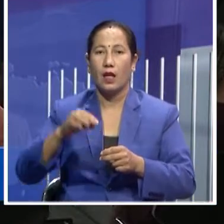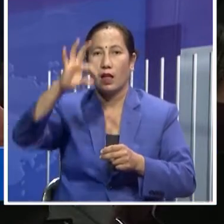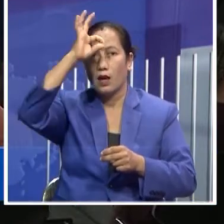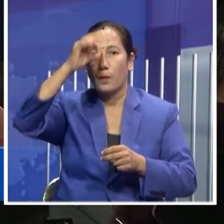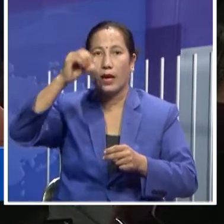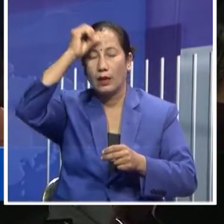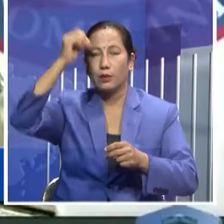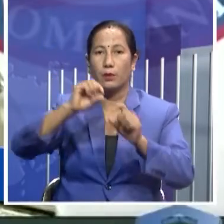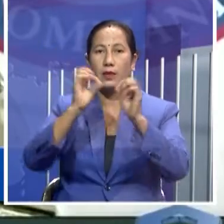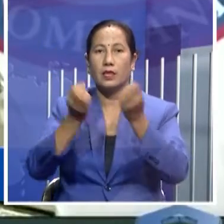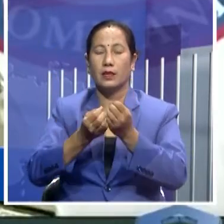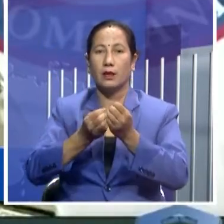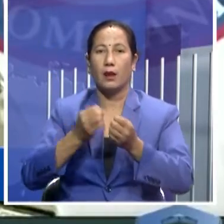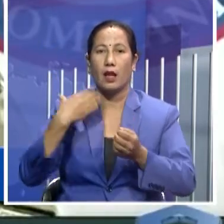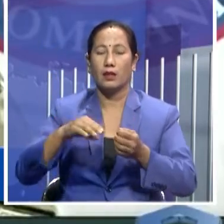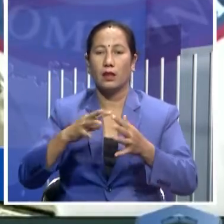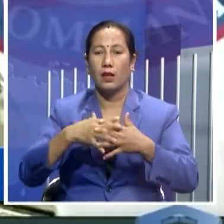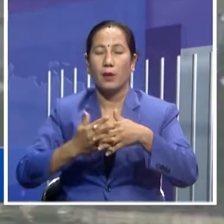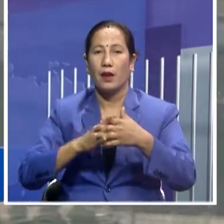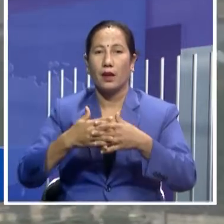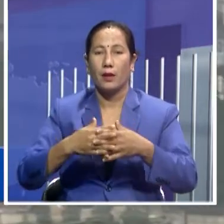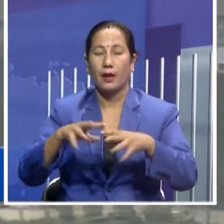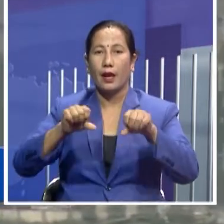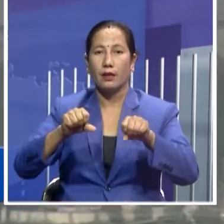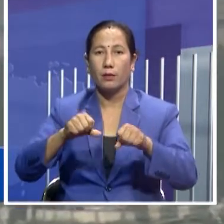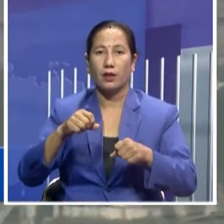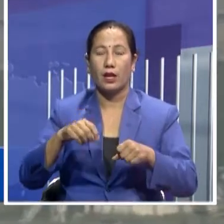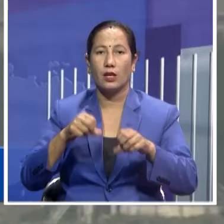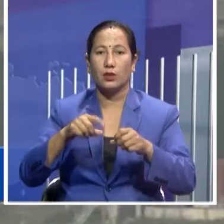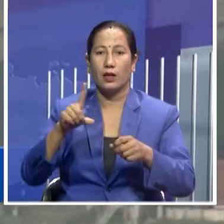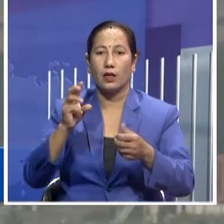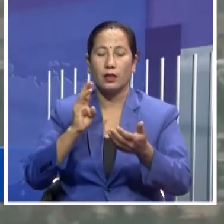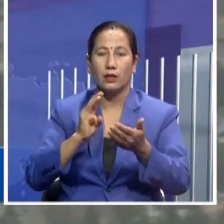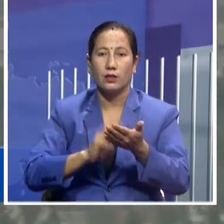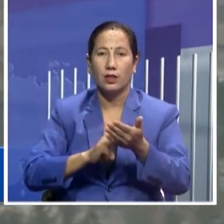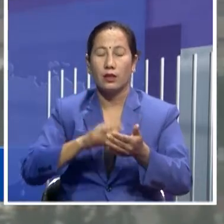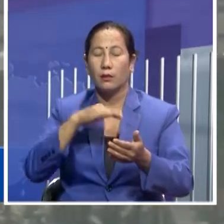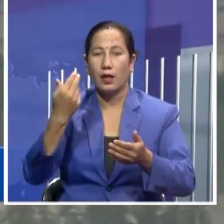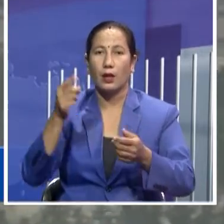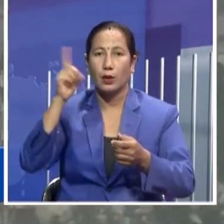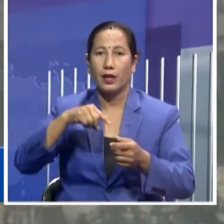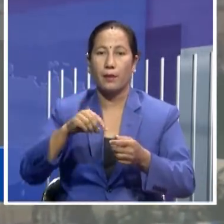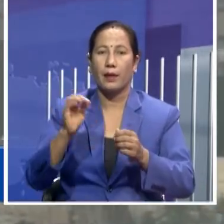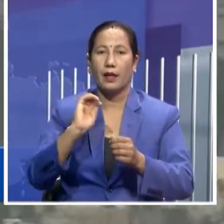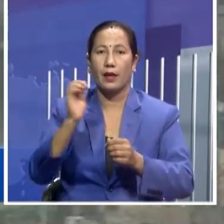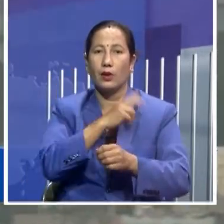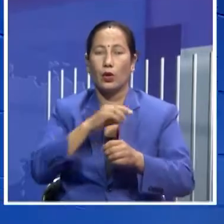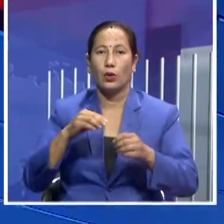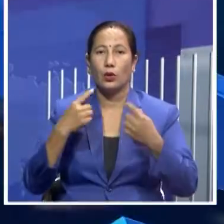अफगानको पूर्वी क्षेत्रमा आइएसलाई लक्षित गरी अमेरिकाको ड्रोन आक्रमण। आइएसका एक सदस्य मारिएको दावी, नागरिकहरू भने